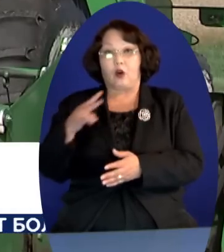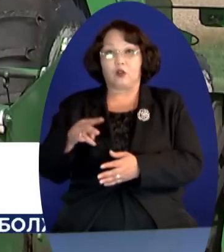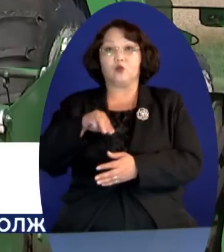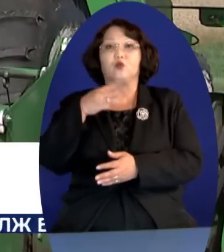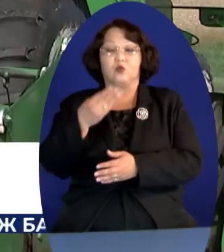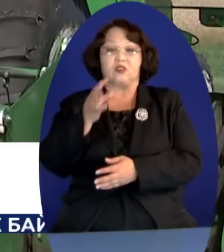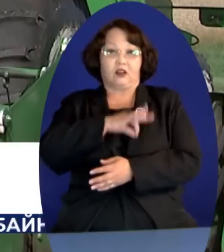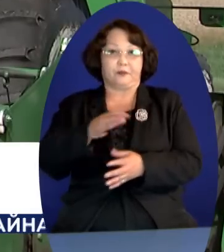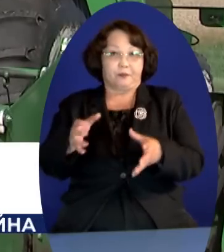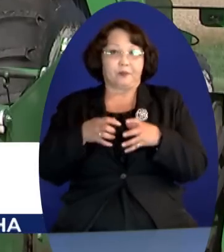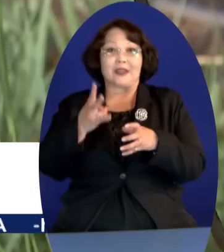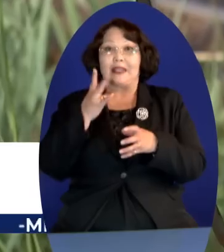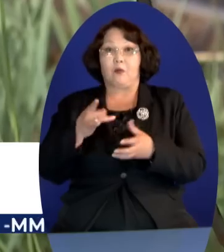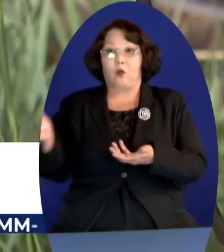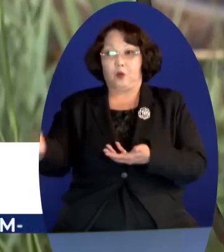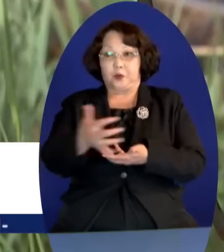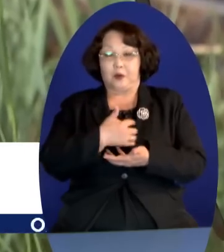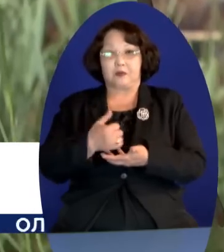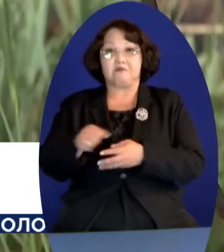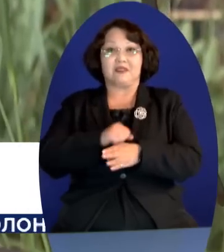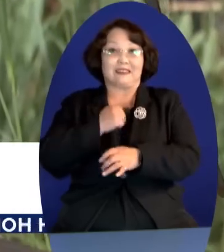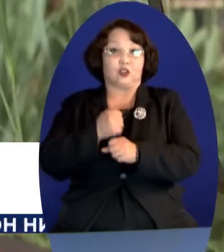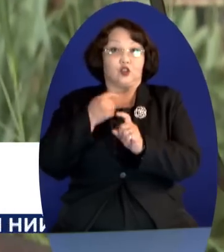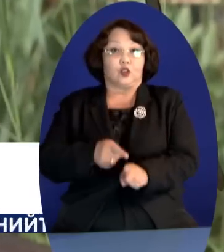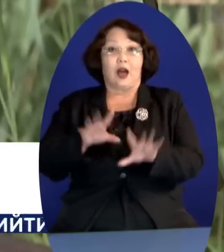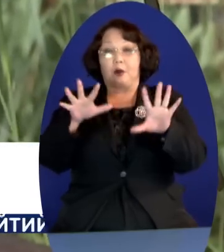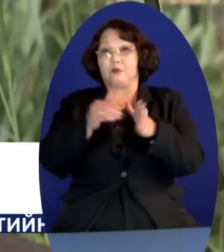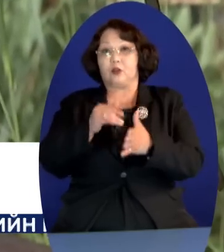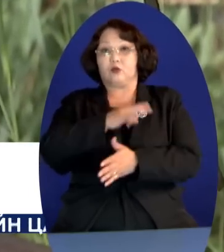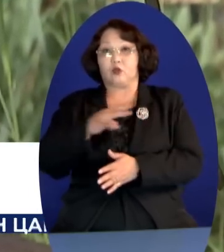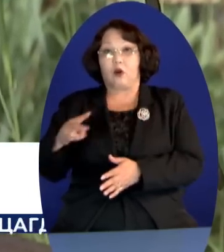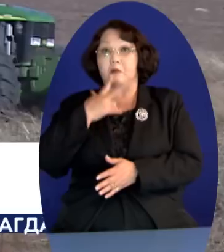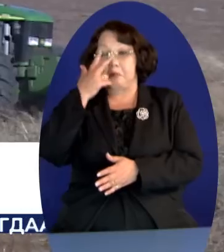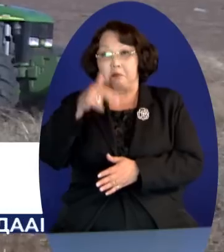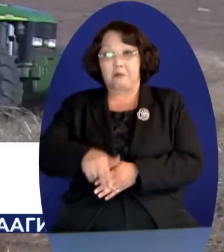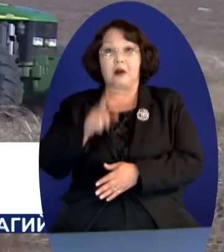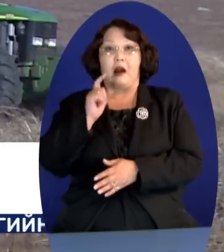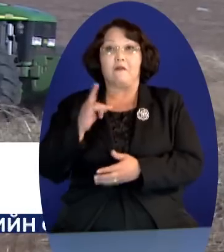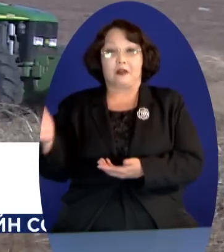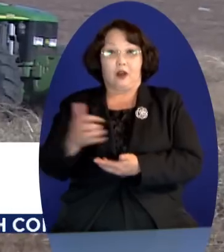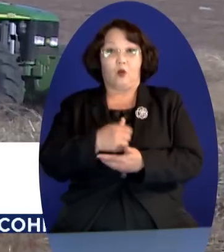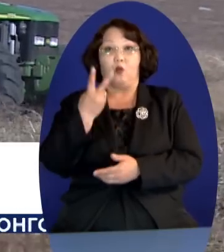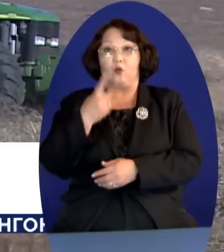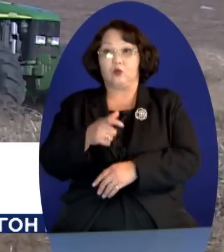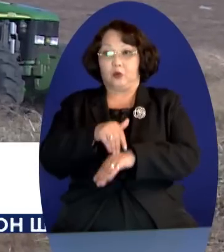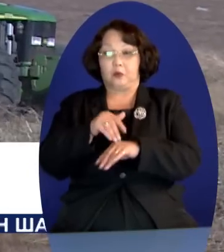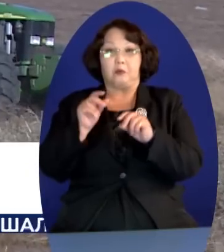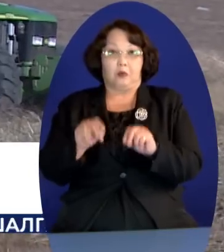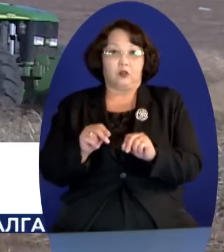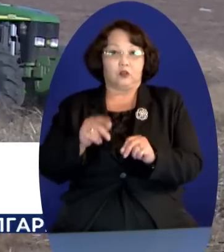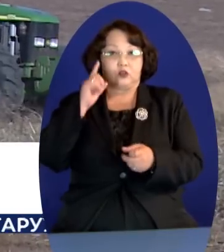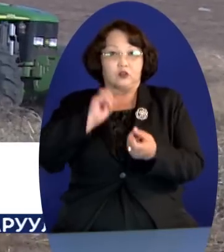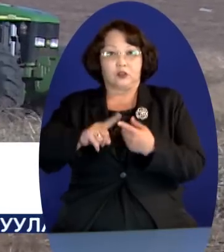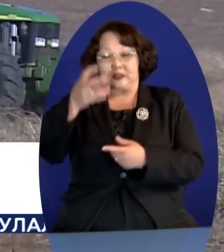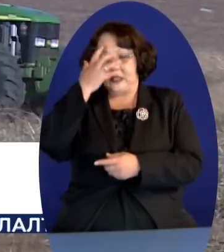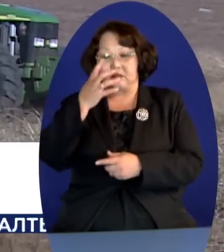байна. Тиймээс энэ намрын ургац хураалтын бэлтгэл ажилд зориулж 10 мянган тонн төлшийг хаврын тариалалтын үеийн үнийн түвшинд байлгахаар засгийн газрын нөөц